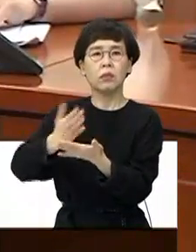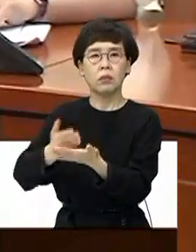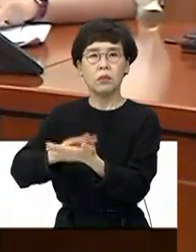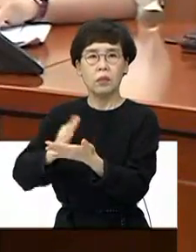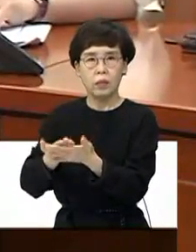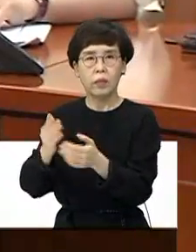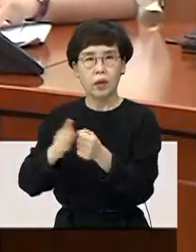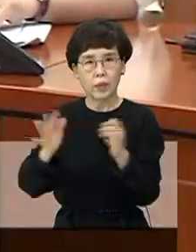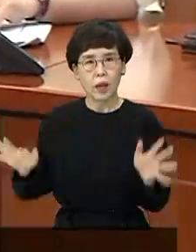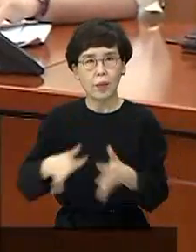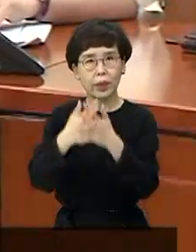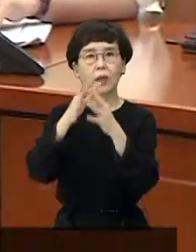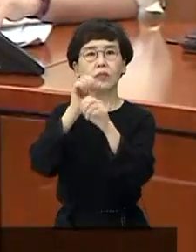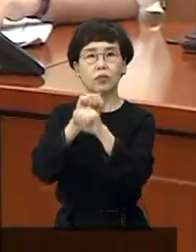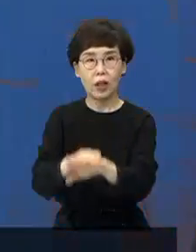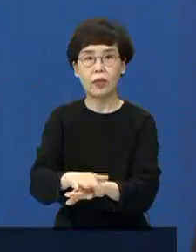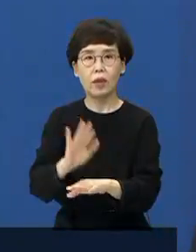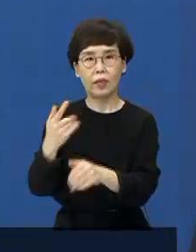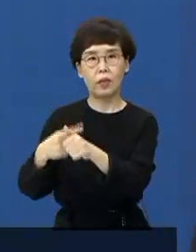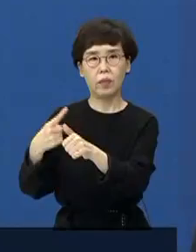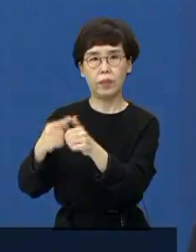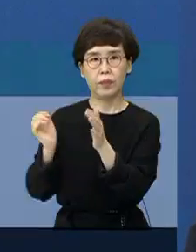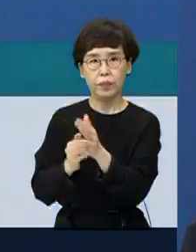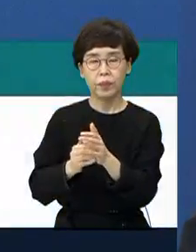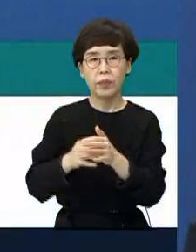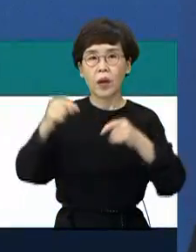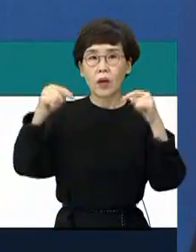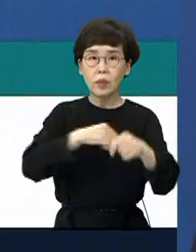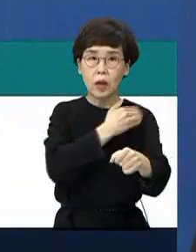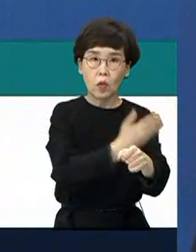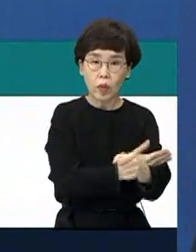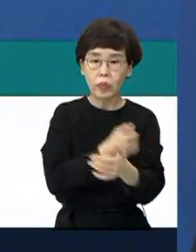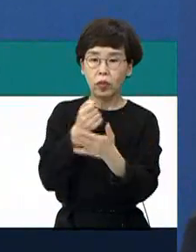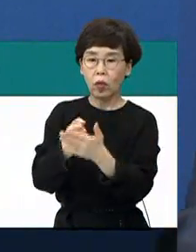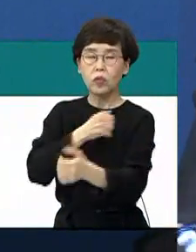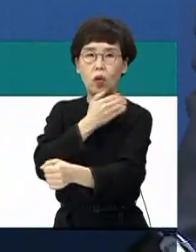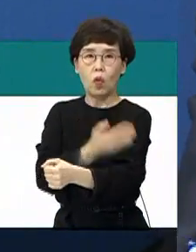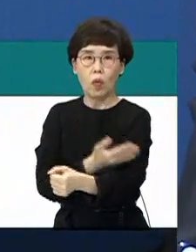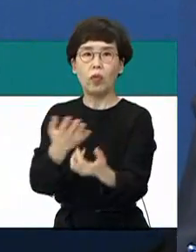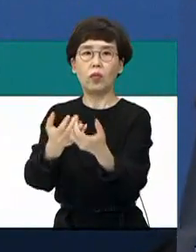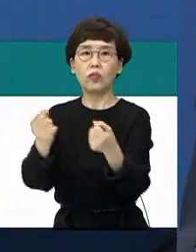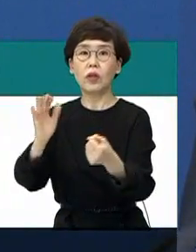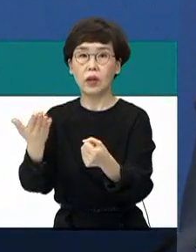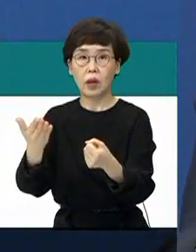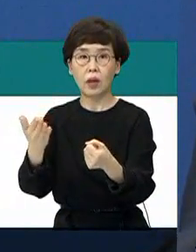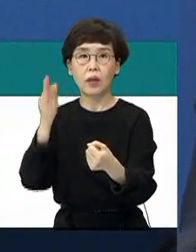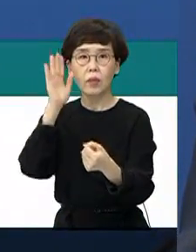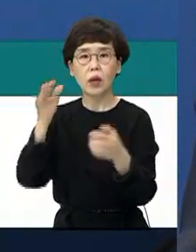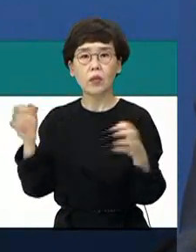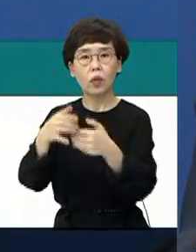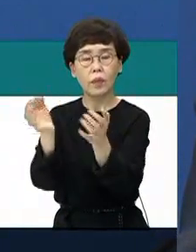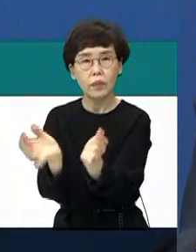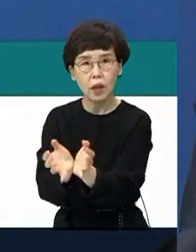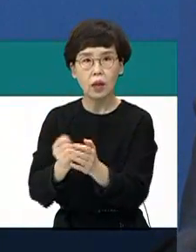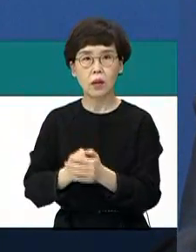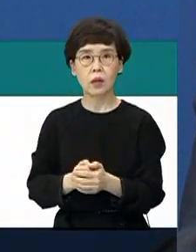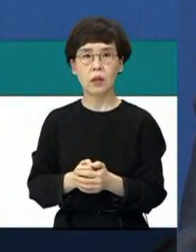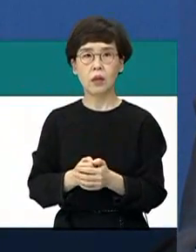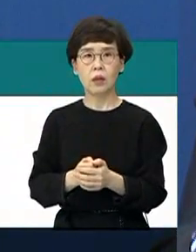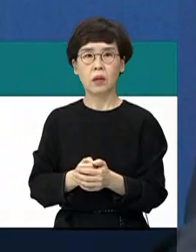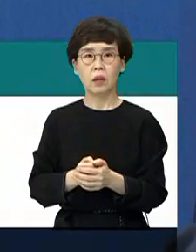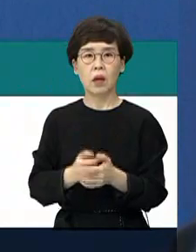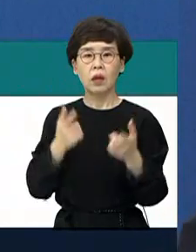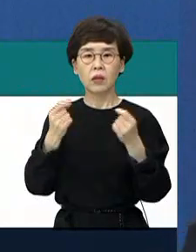합의가 무산됐다고 비판했습니다. 협상권과 결정권이 분리된 미래 통합당의